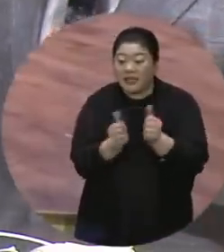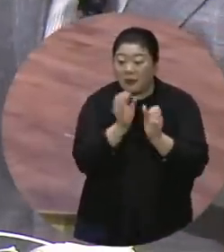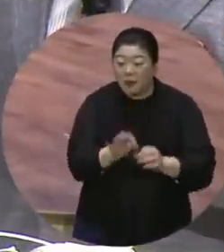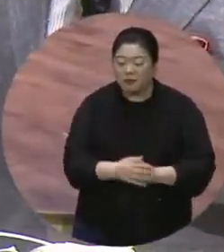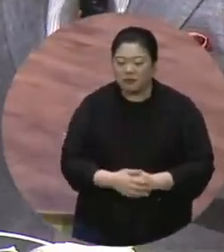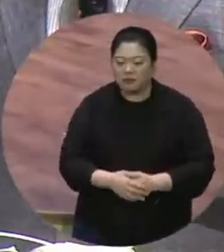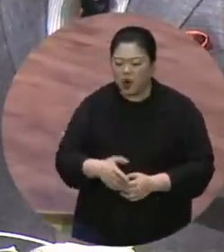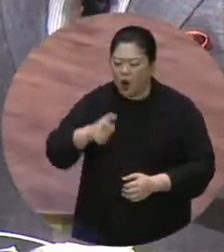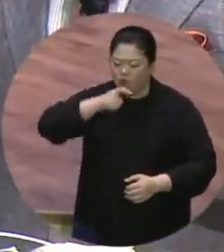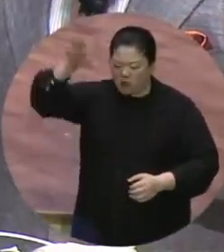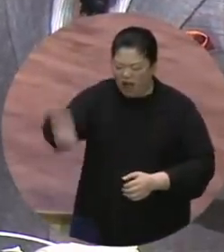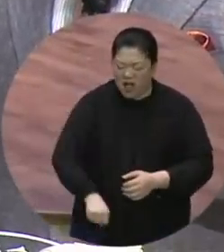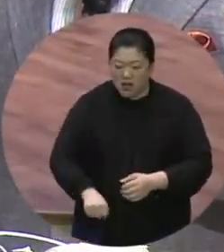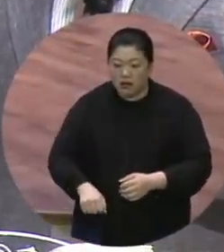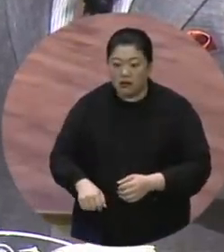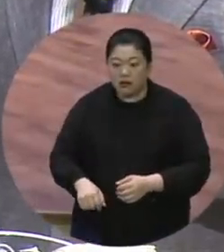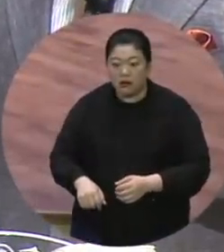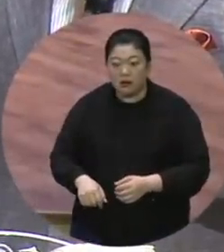귀신 문화.